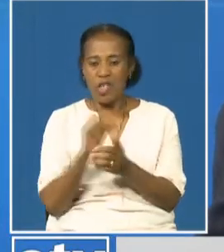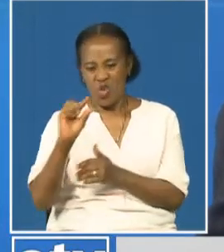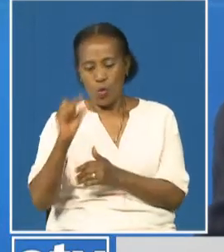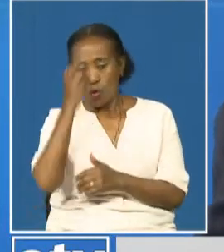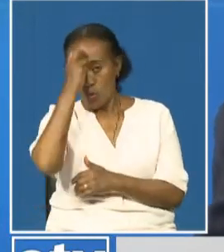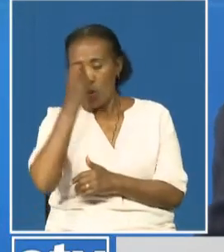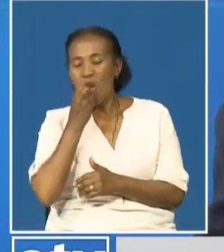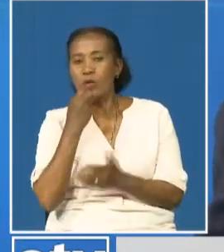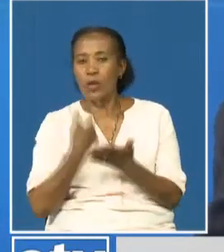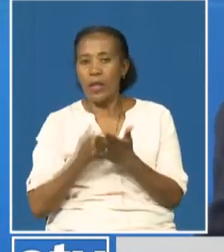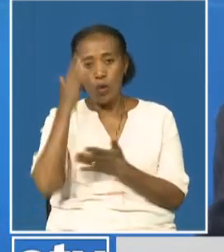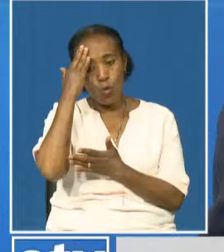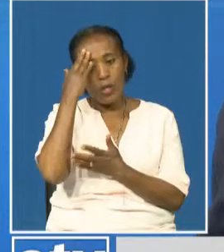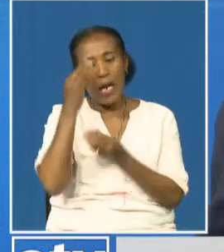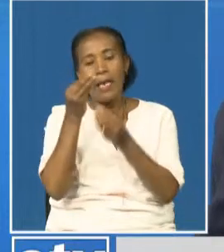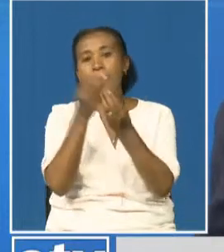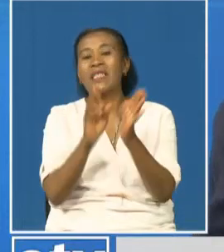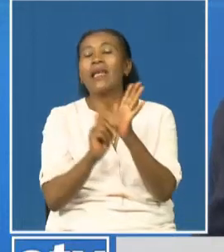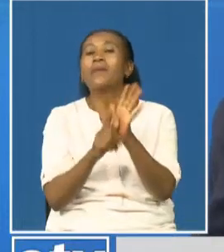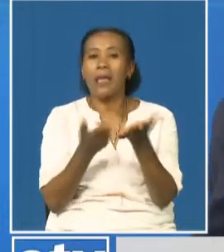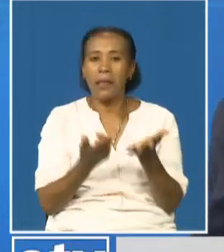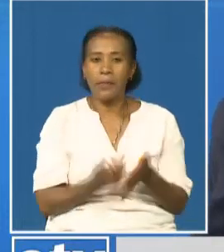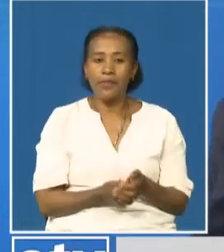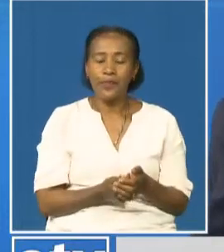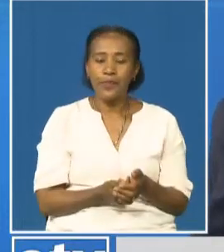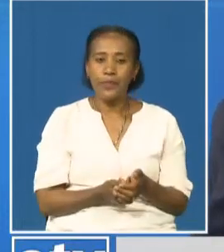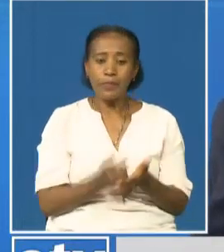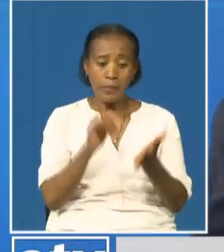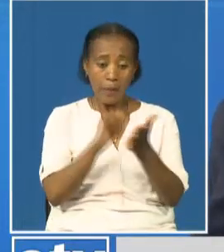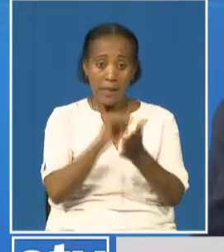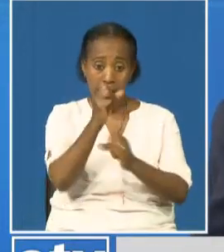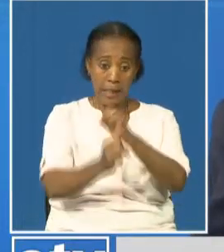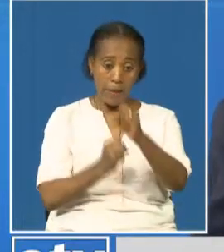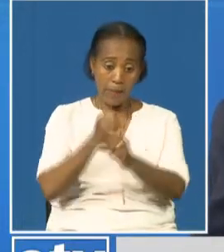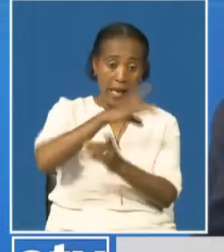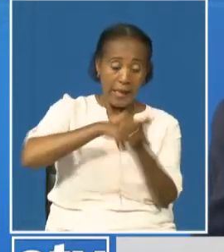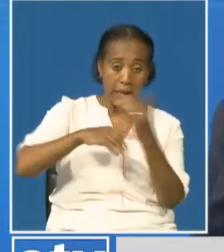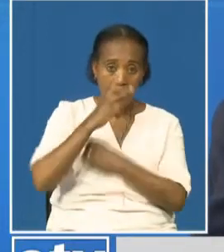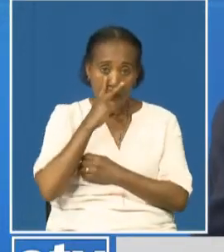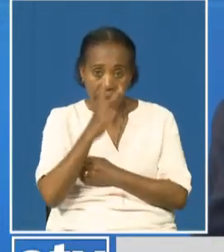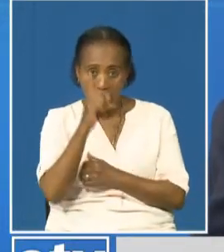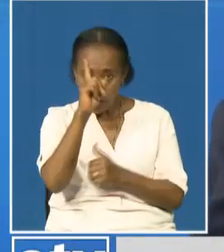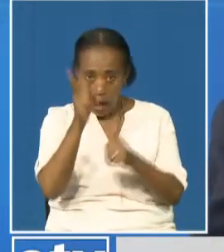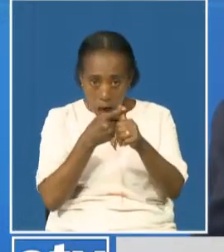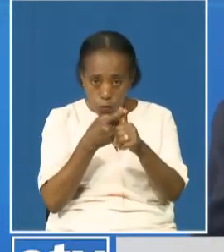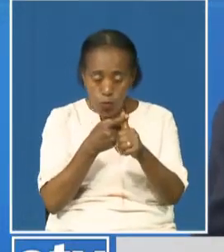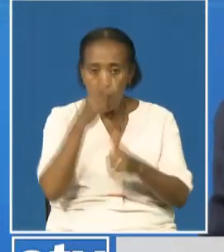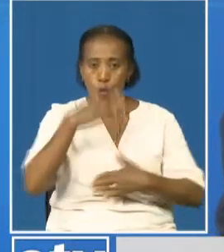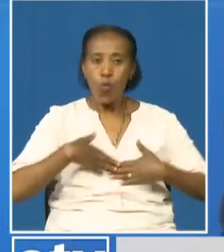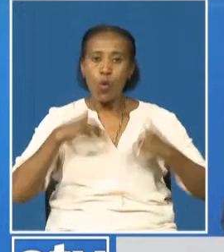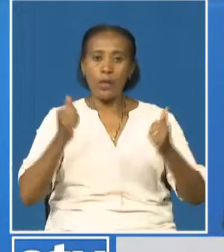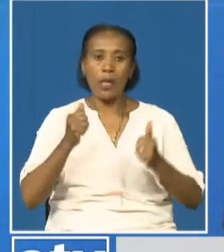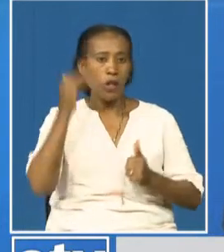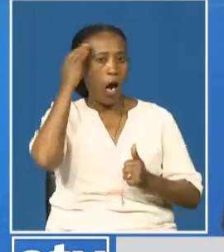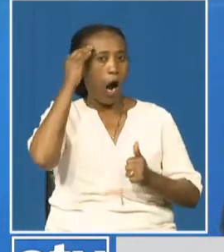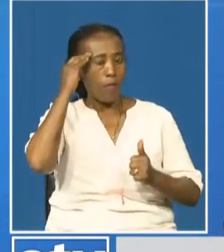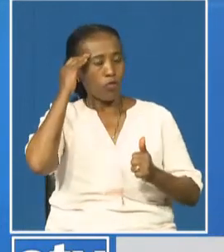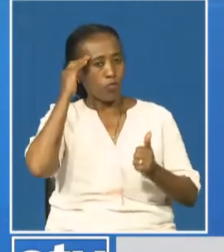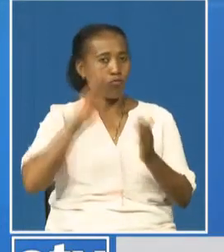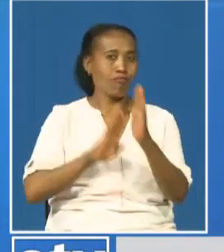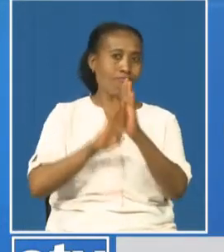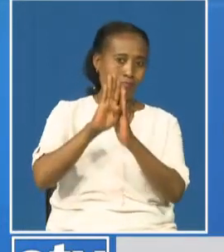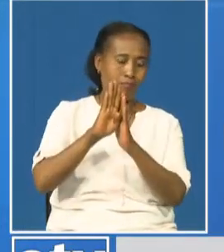የተወሰኑ ወላጆች ይሄንን እውቅና ያለመስጠት ለምሳሌ በዚህ እድሜ ክልል ከመታዩ ነገሮች አንዱ ወጣቶች በአምሮም